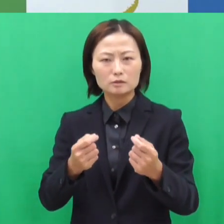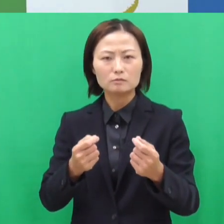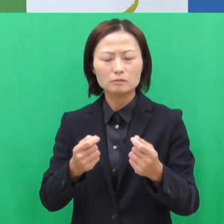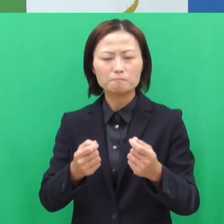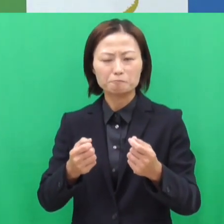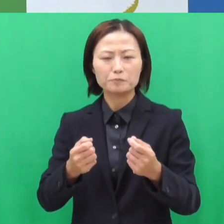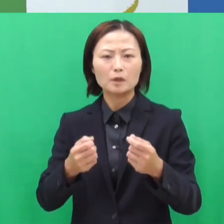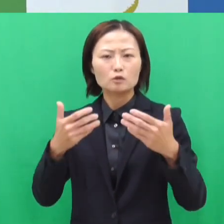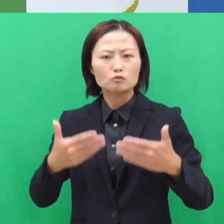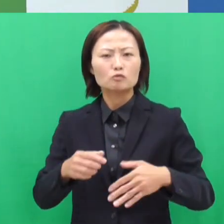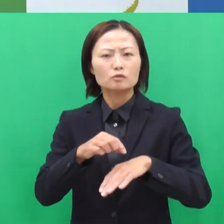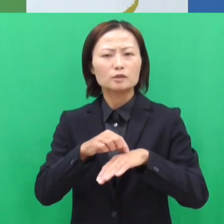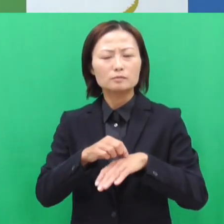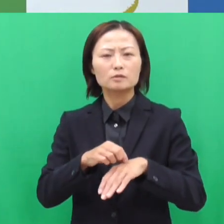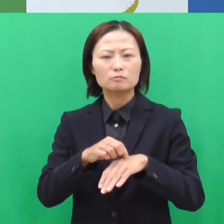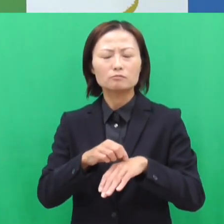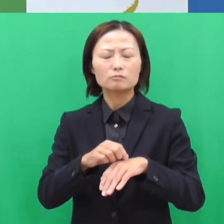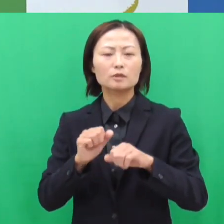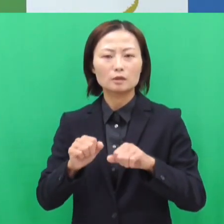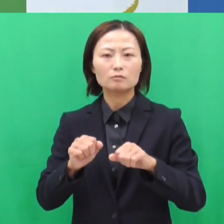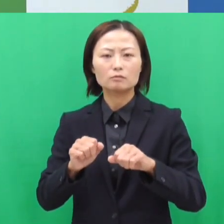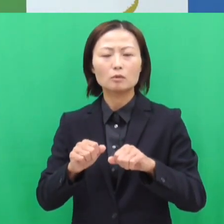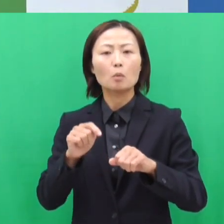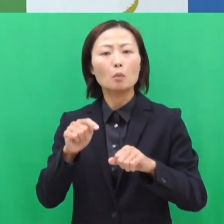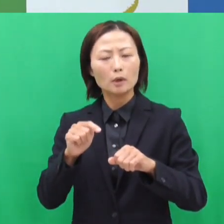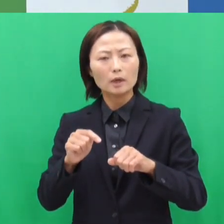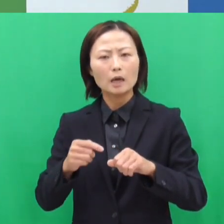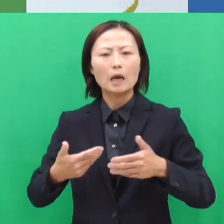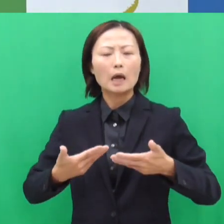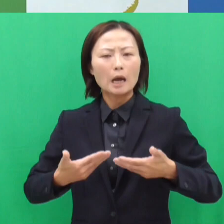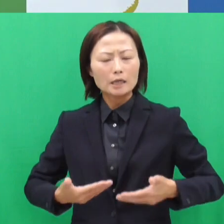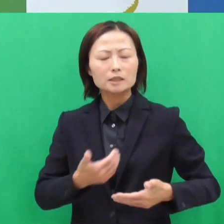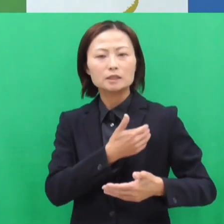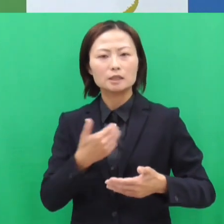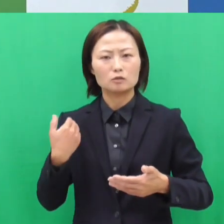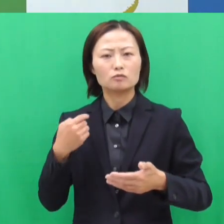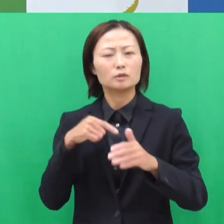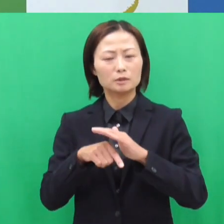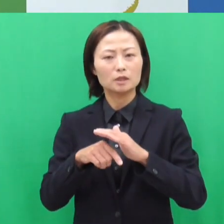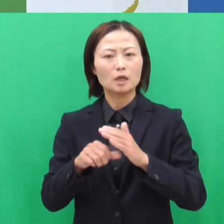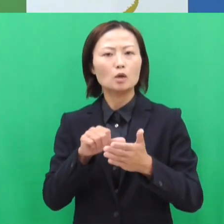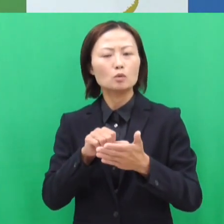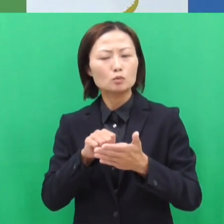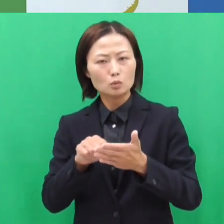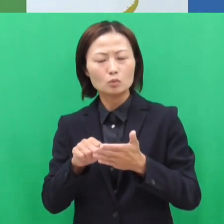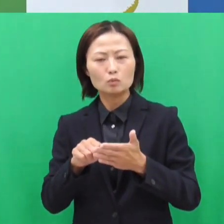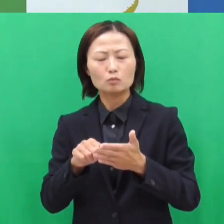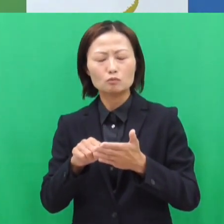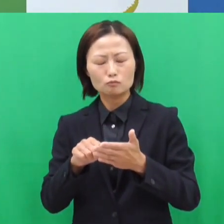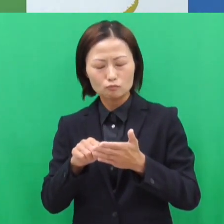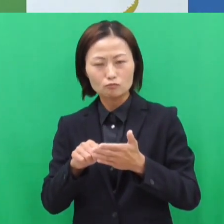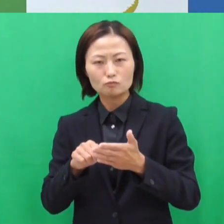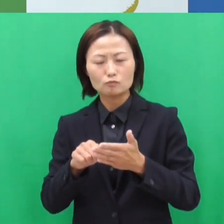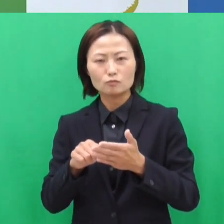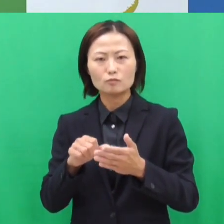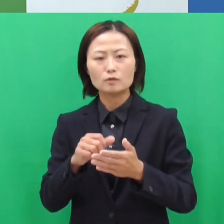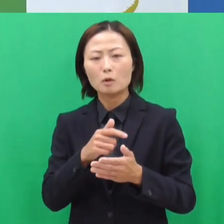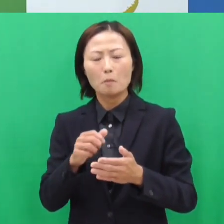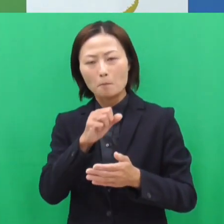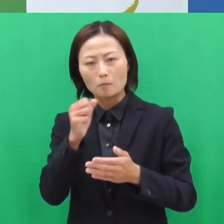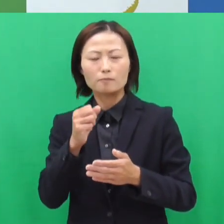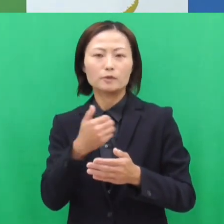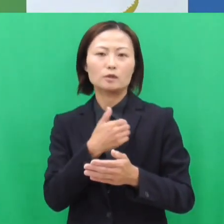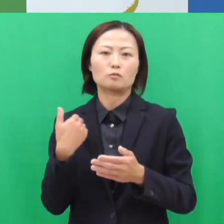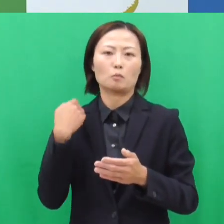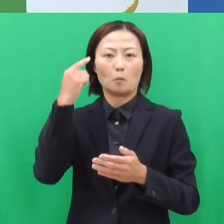のではないかなとこれが成功で読みだというふうに思いますはいこの件に関しまして他にござい